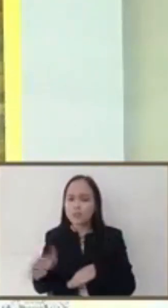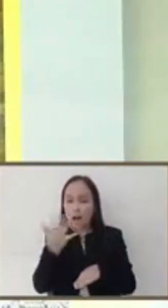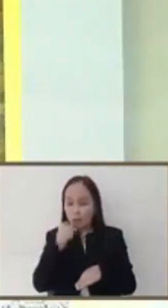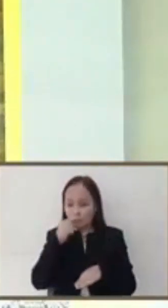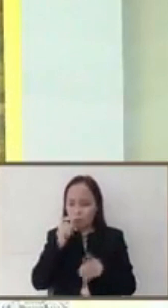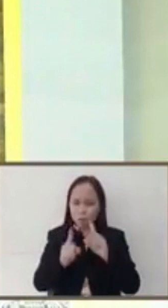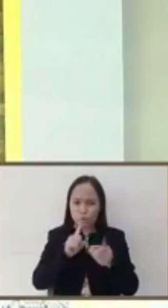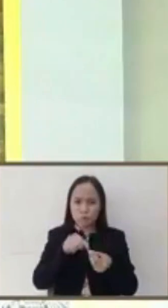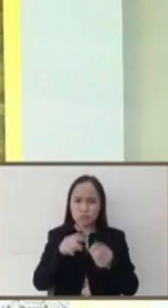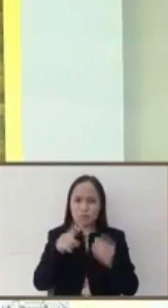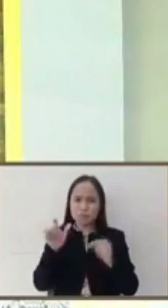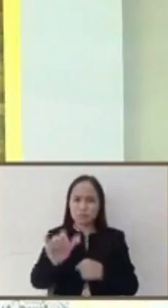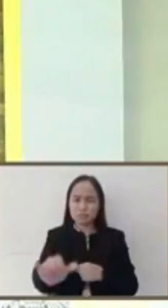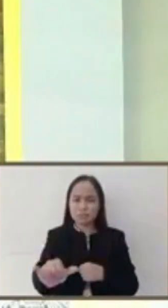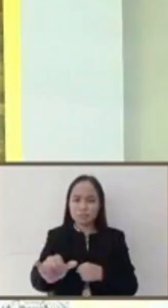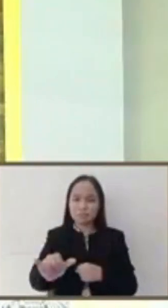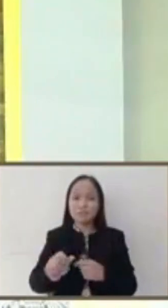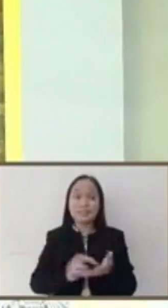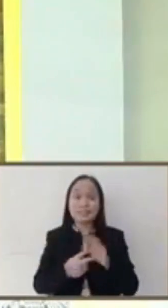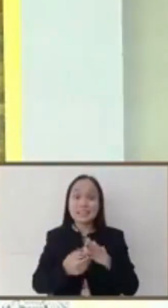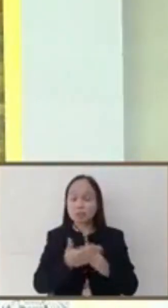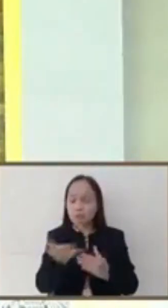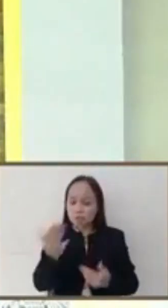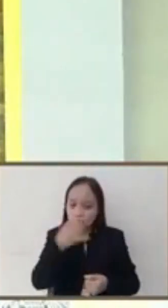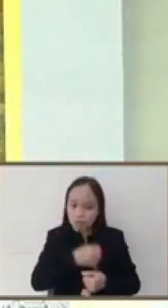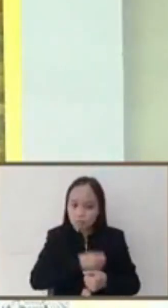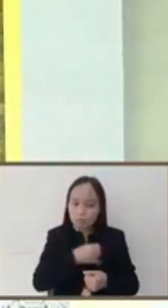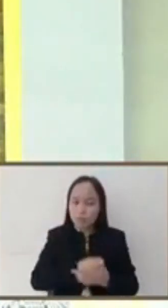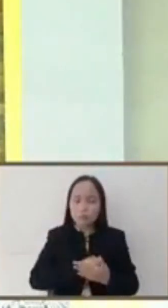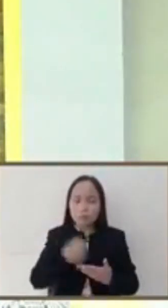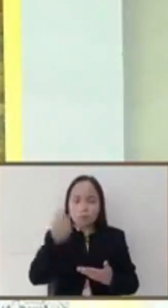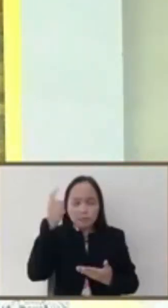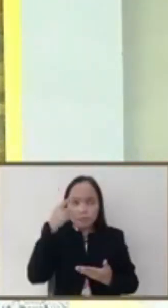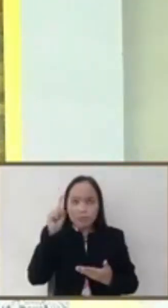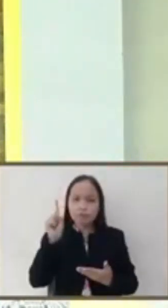eternity. What are you doing now? You're investing in eternity.